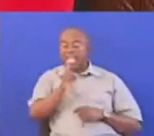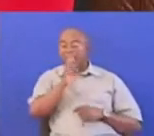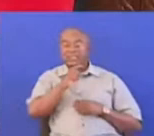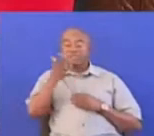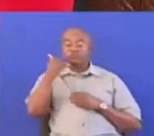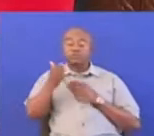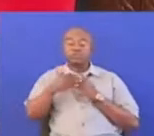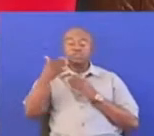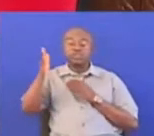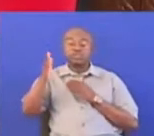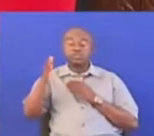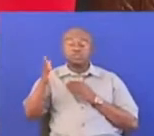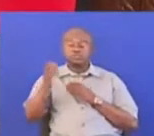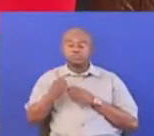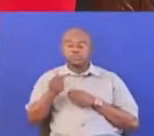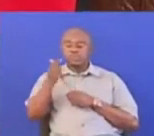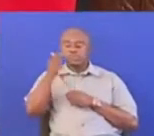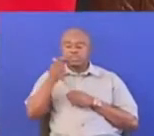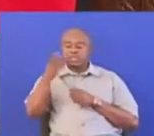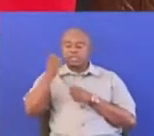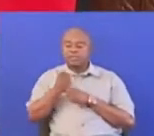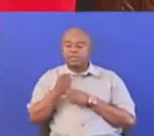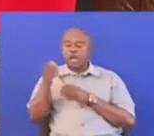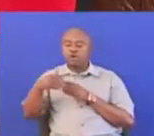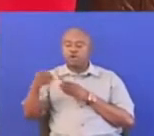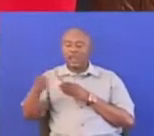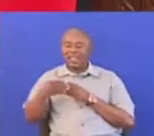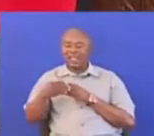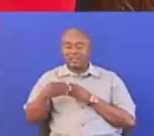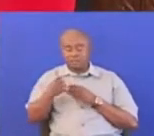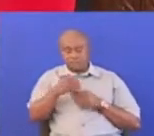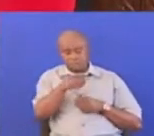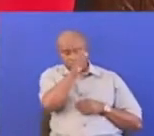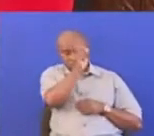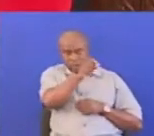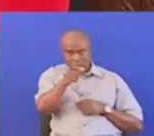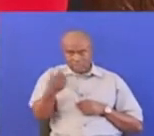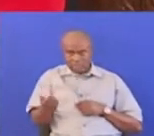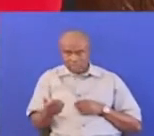inaleta pesa za kigeni na wananchi pia